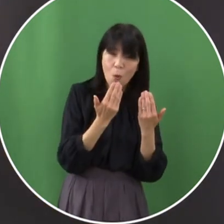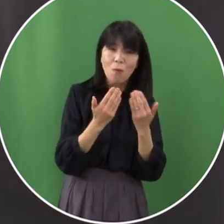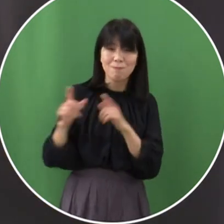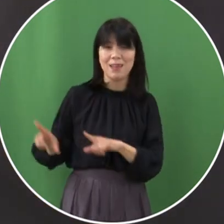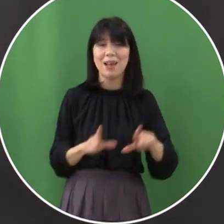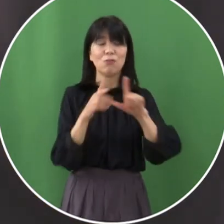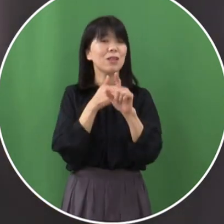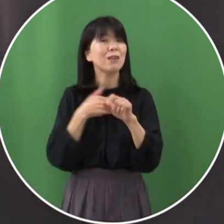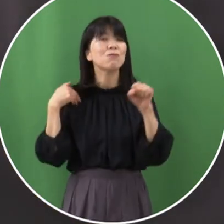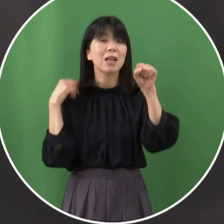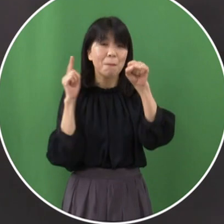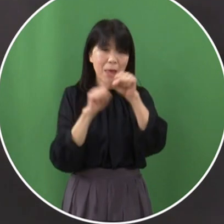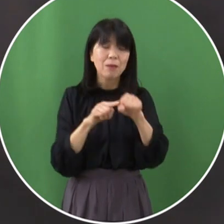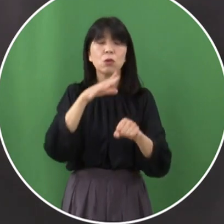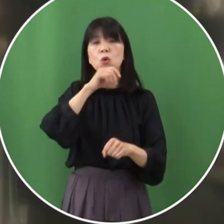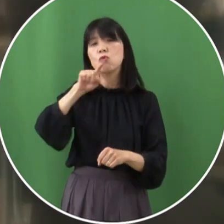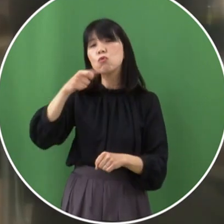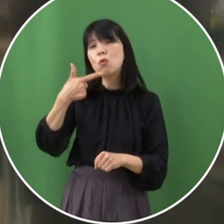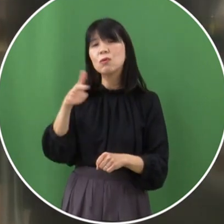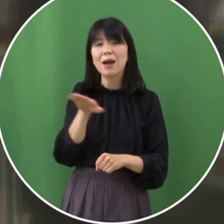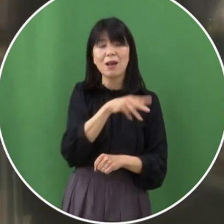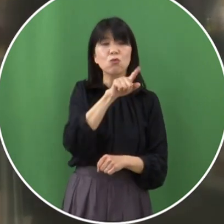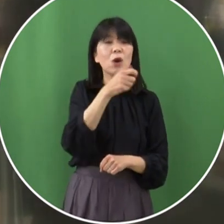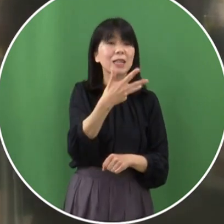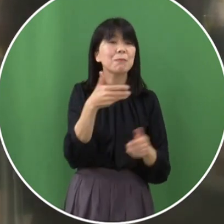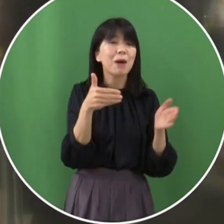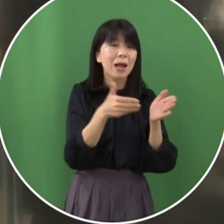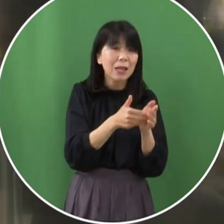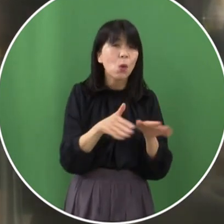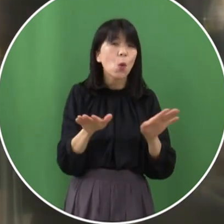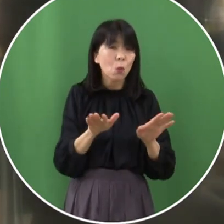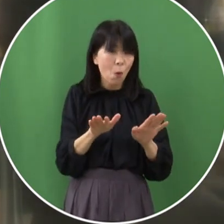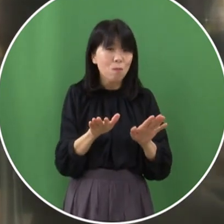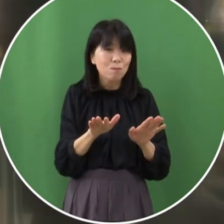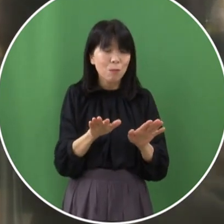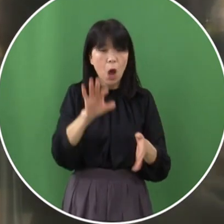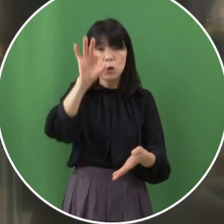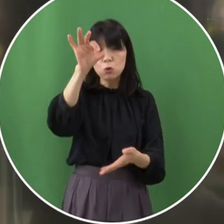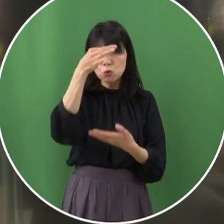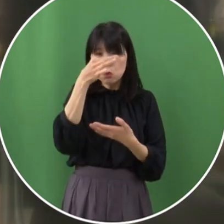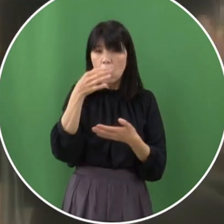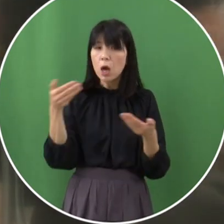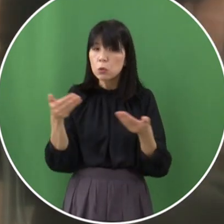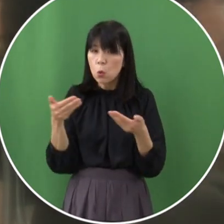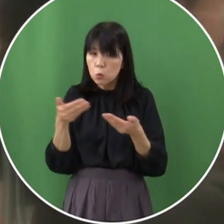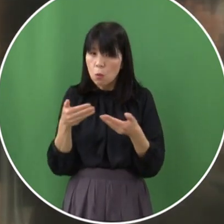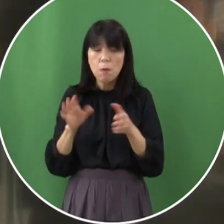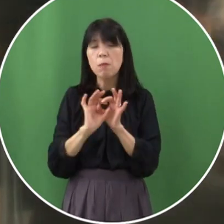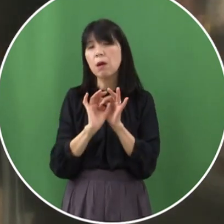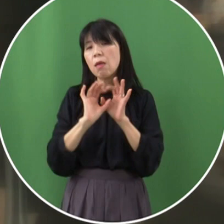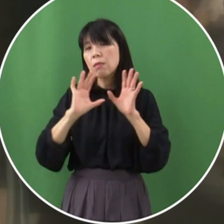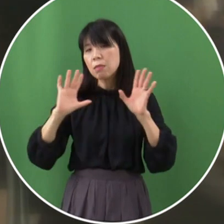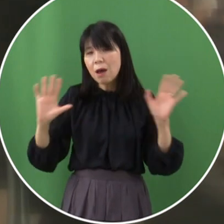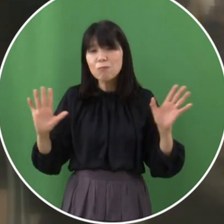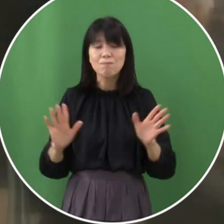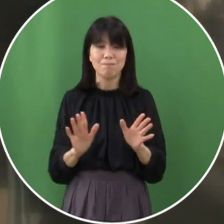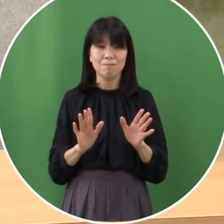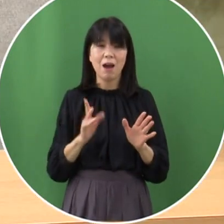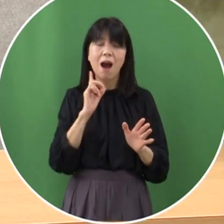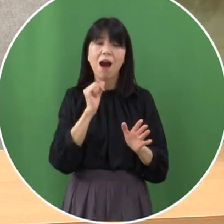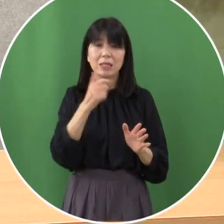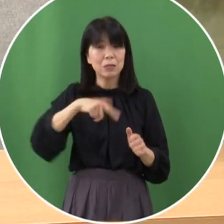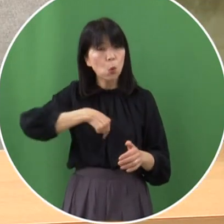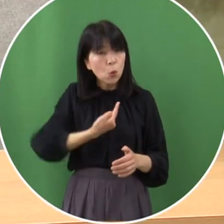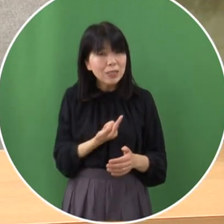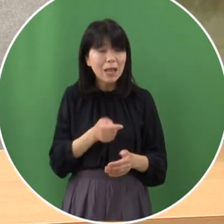から18歳までの児童を対象に、所得や就労制限のない明石独自の児童手当を創設します。